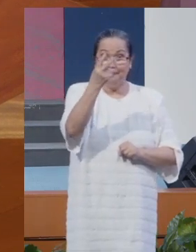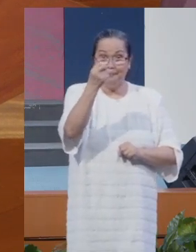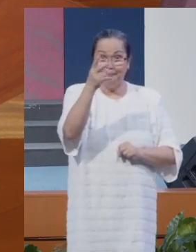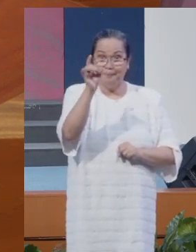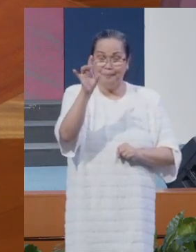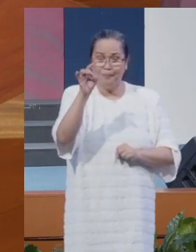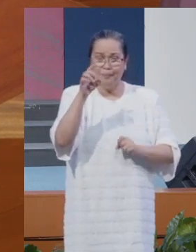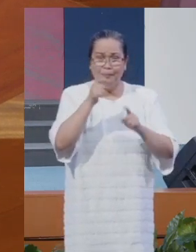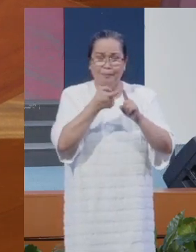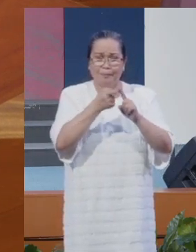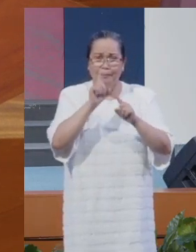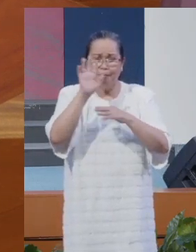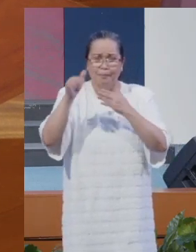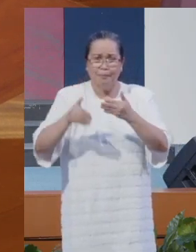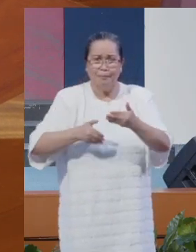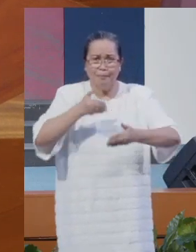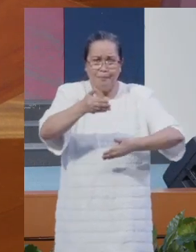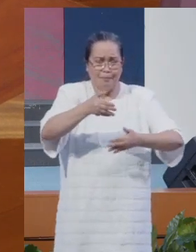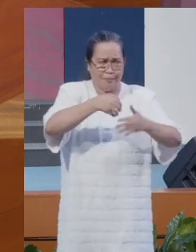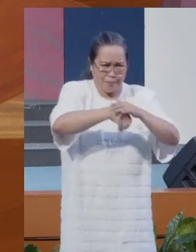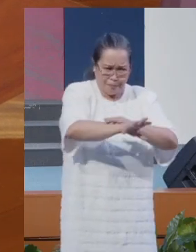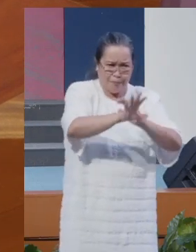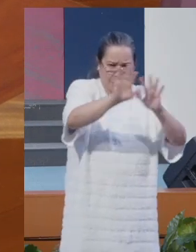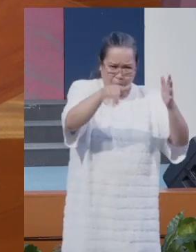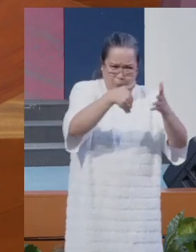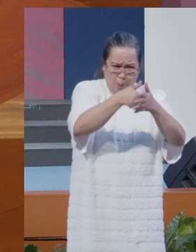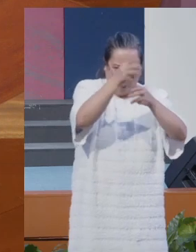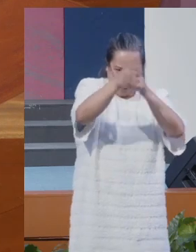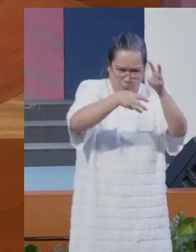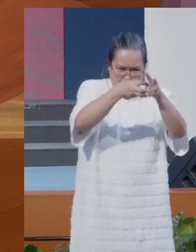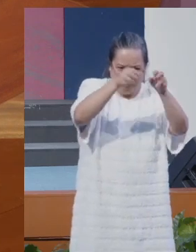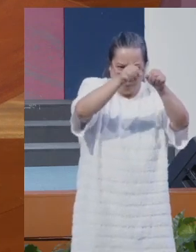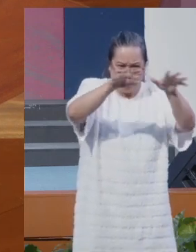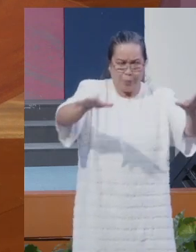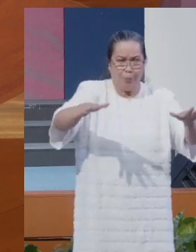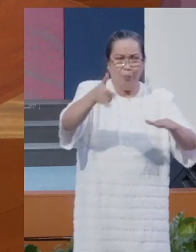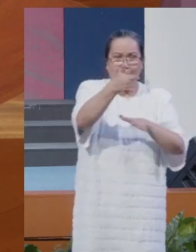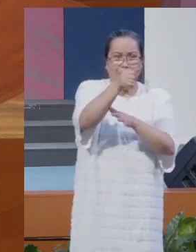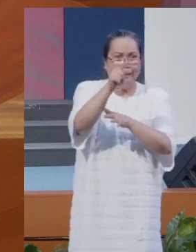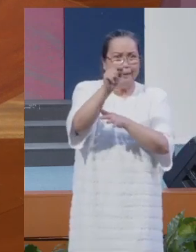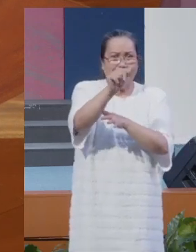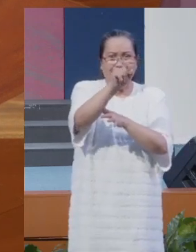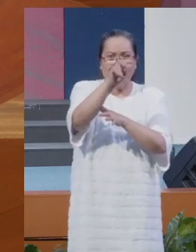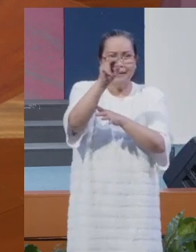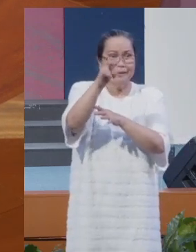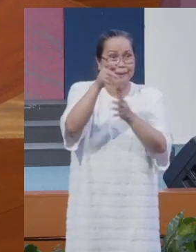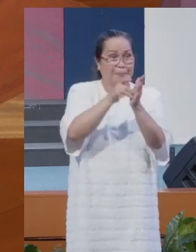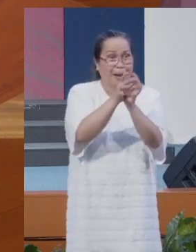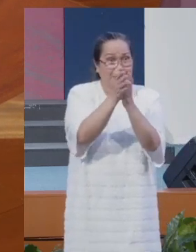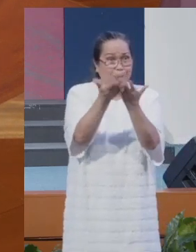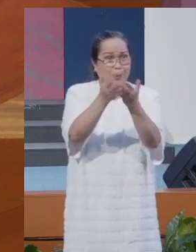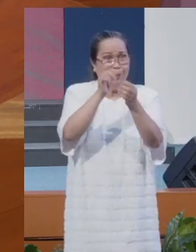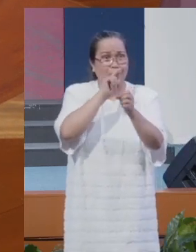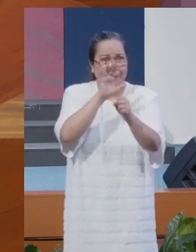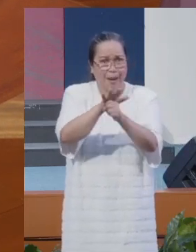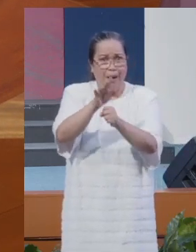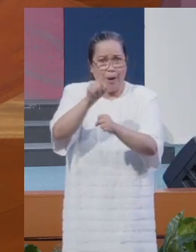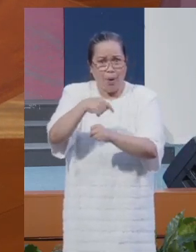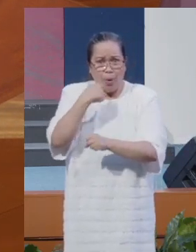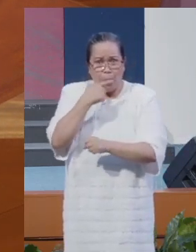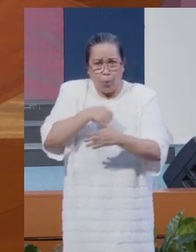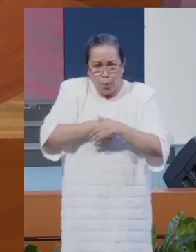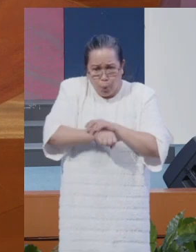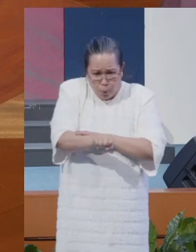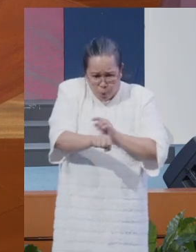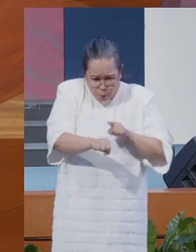at mula sa iyong offspring, all of the world will be blessed. Sa Galatians 3, ang paliwanag ni Pablo, yung offspring po na yun ay